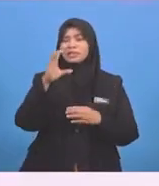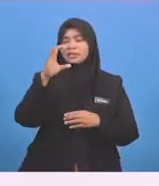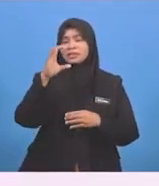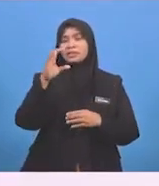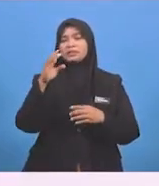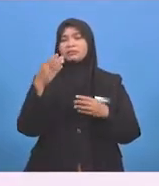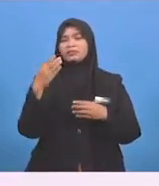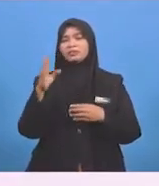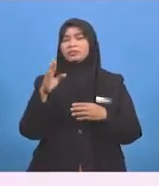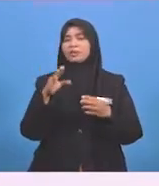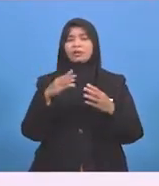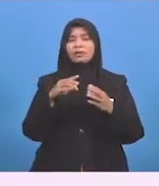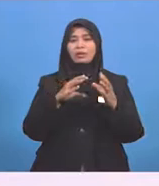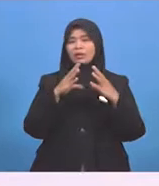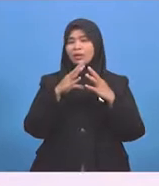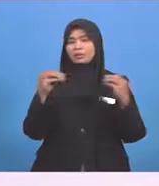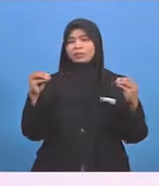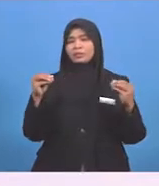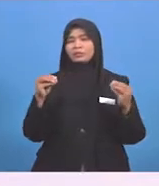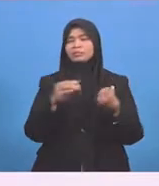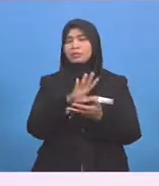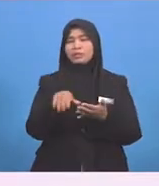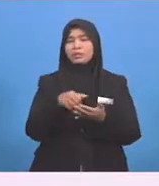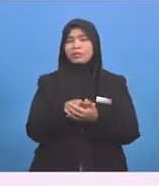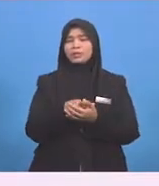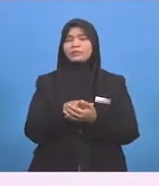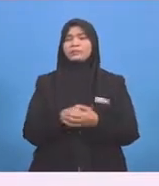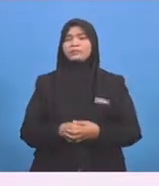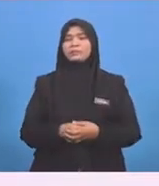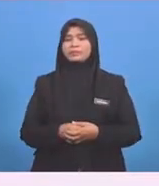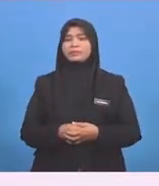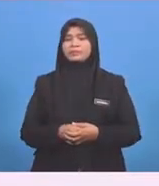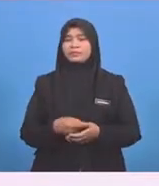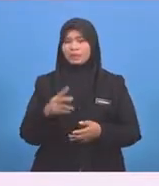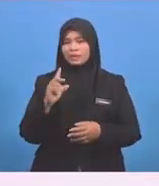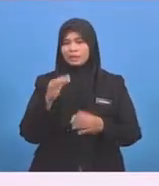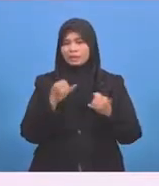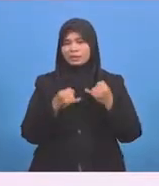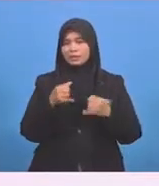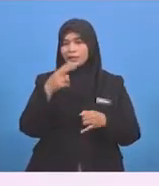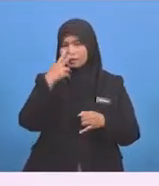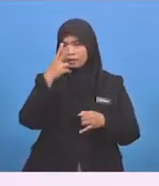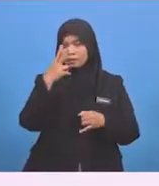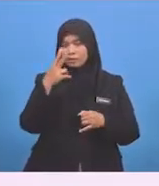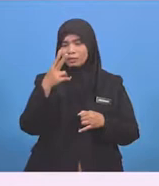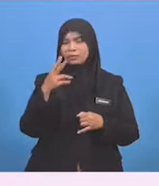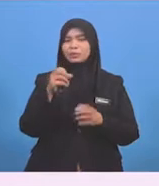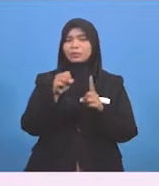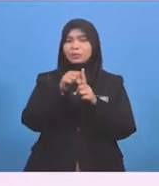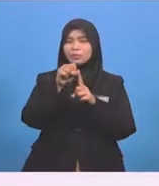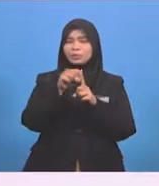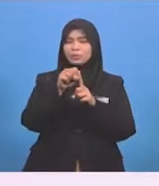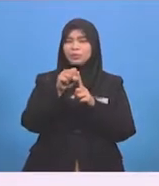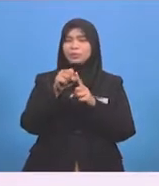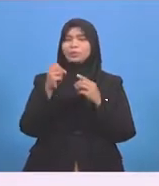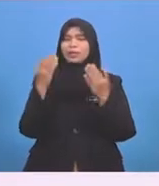sudah melebur sepenuhnya. Jika anda perhatikan pada kawasan ini, suhu adalah malar.